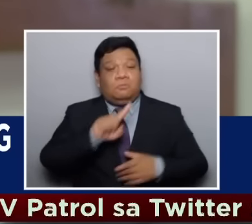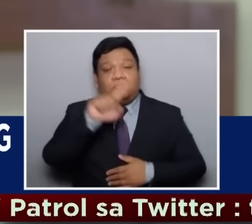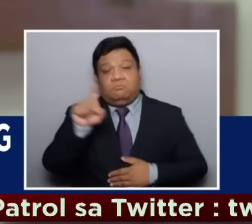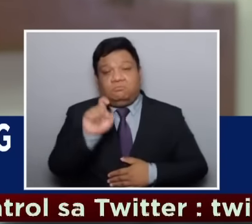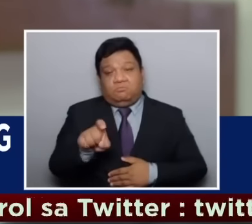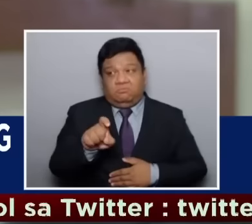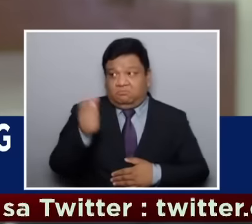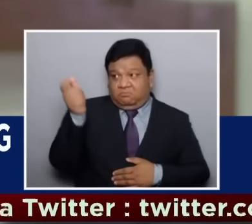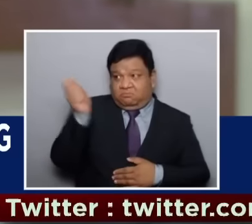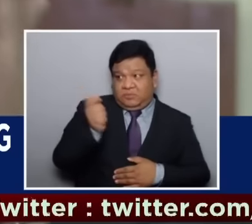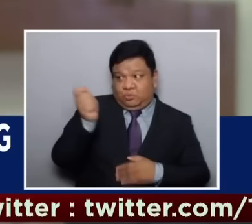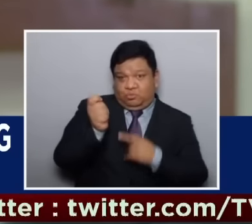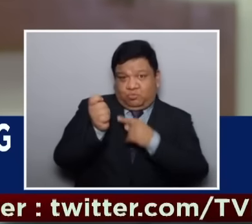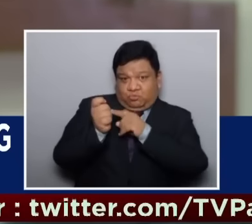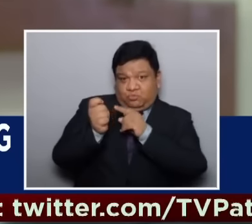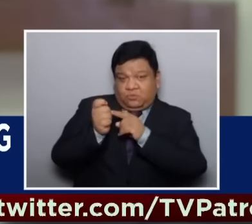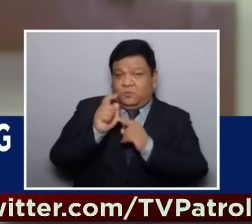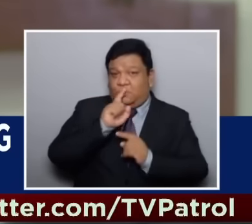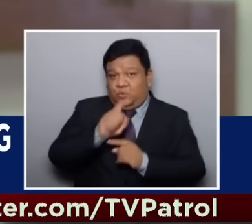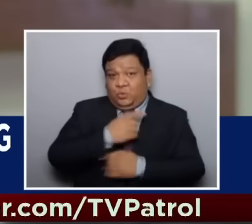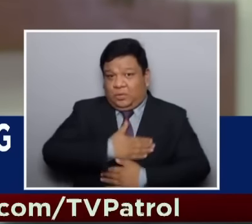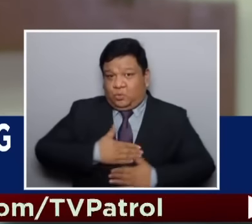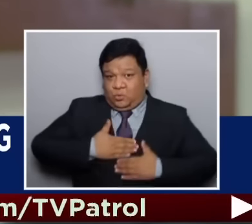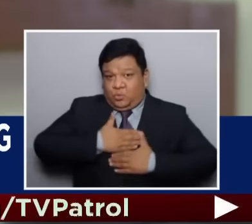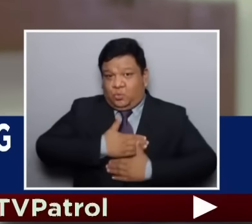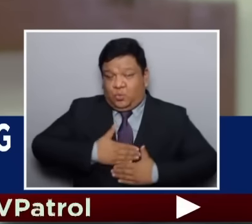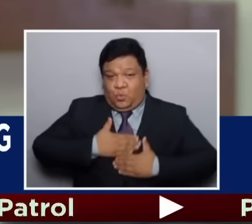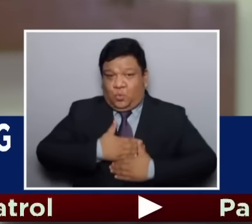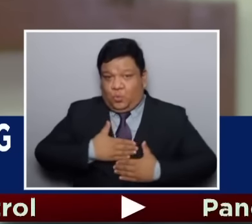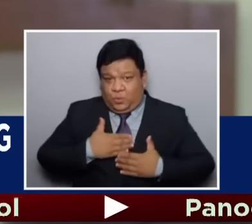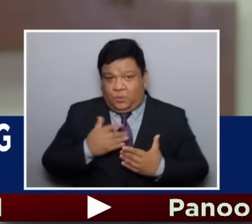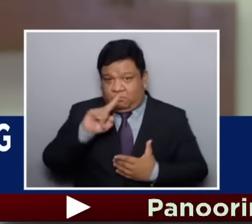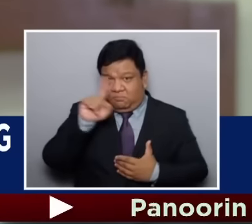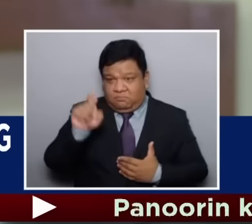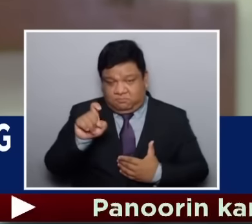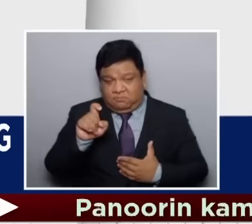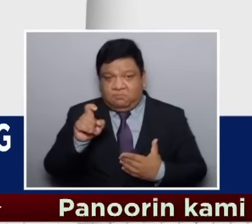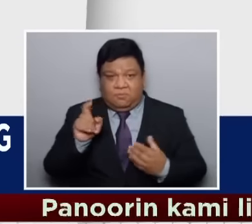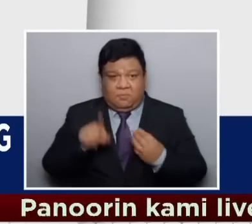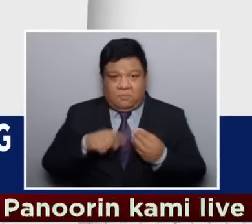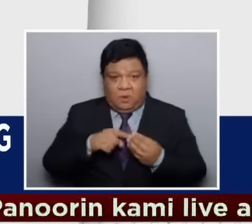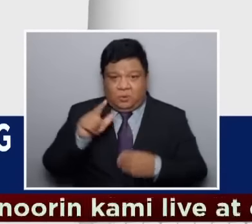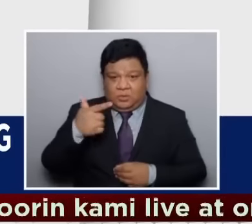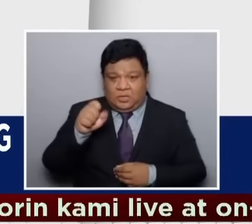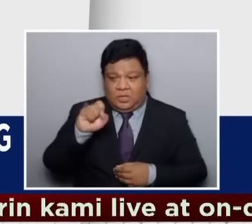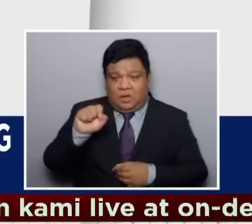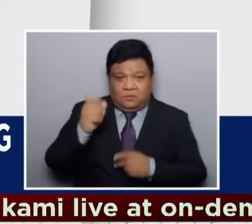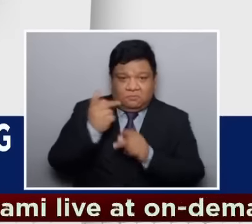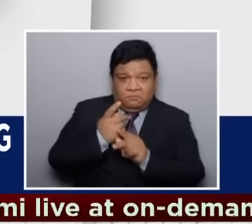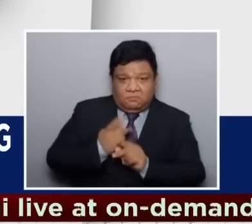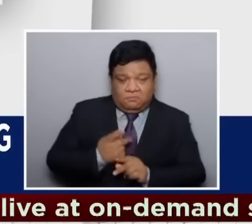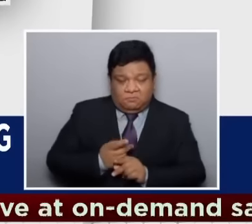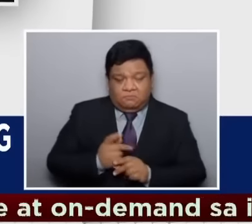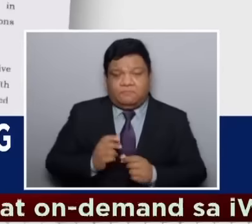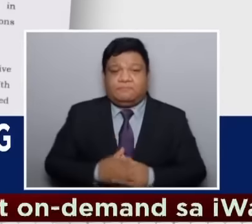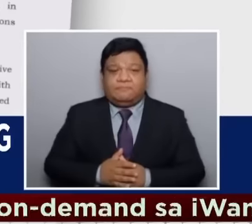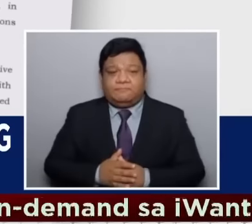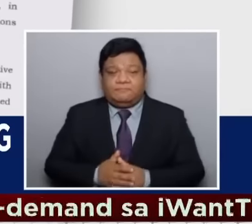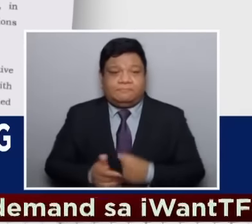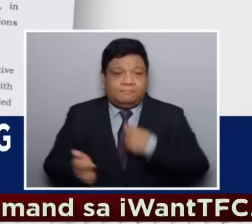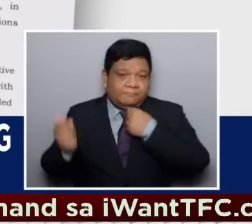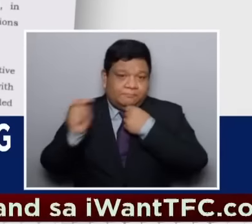makukuha mo ay mag-e-enjoy ka ba sa kalalabasan o sa computation ng GSIS? 5 panukala na ang